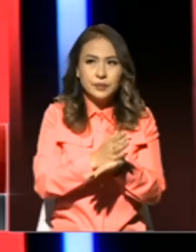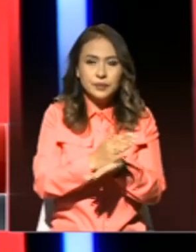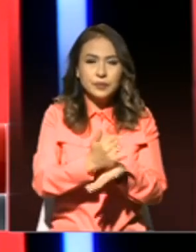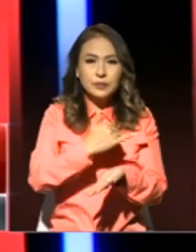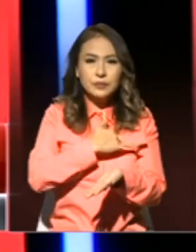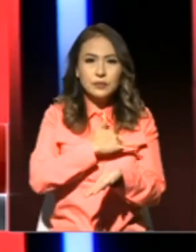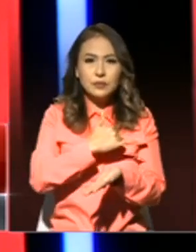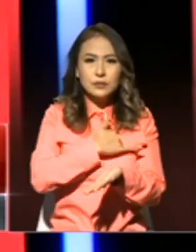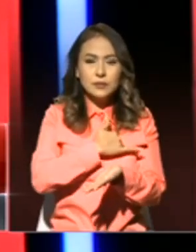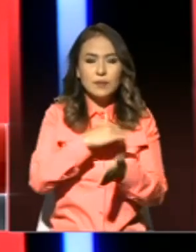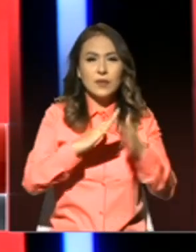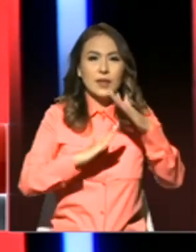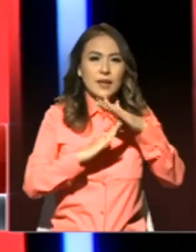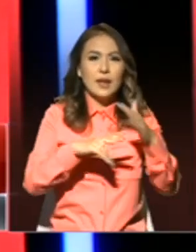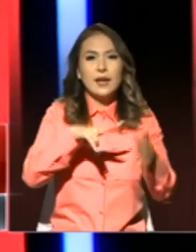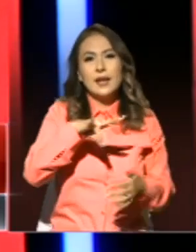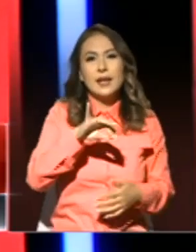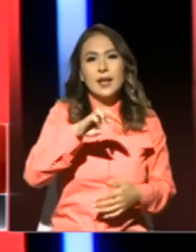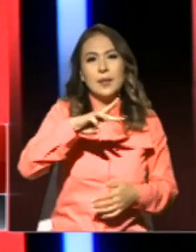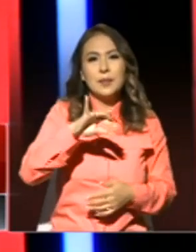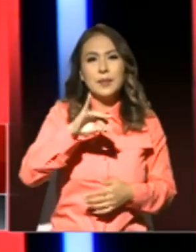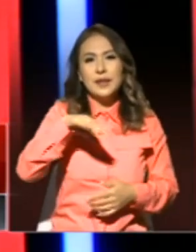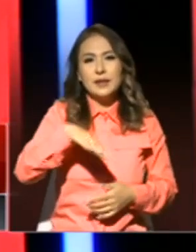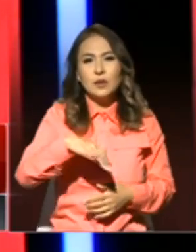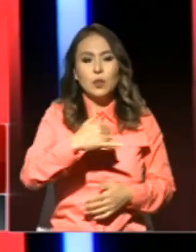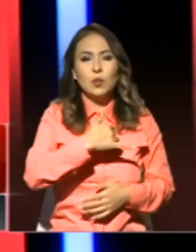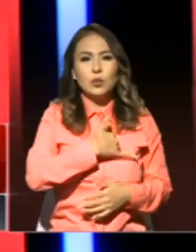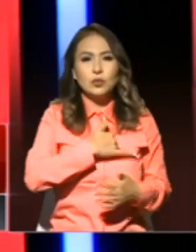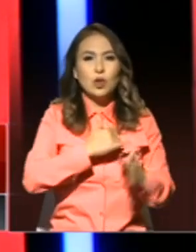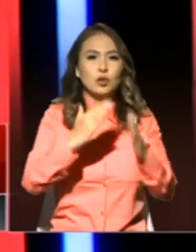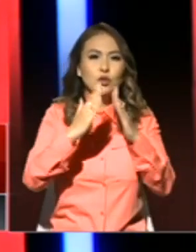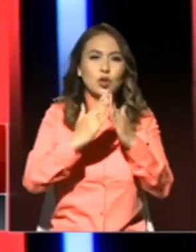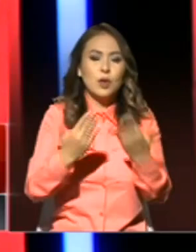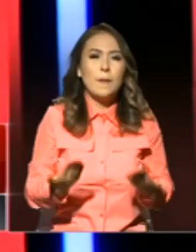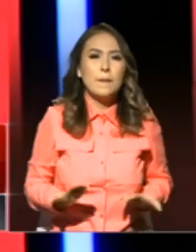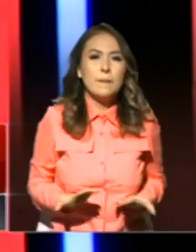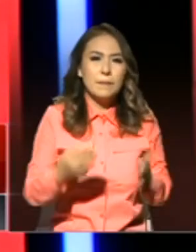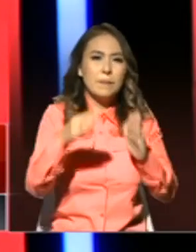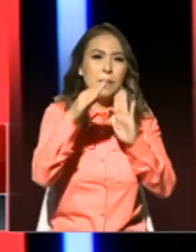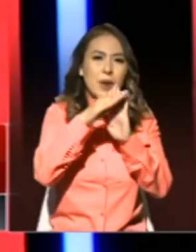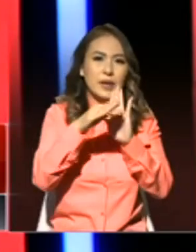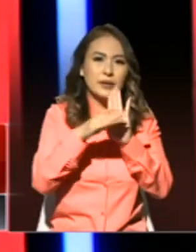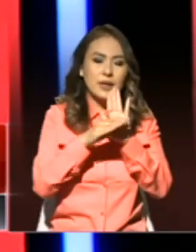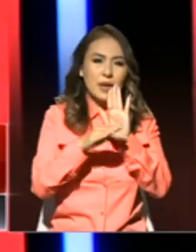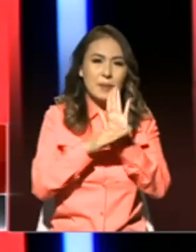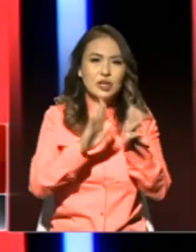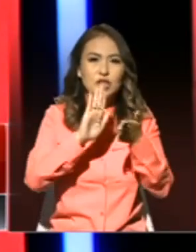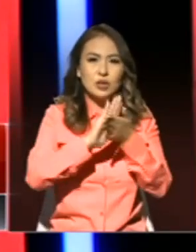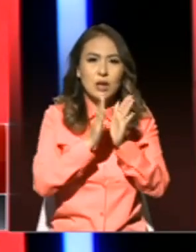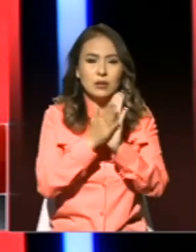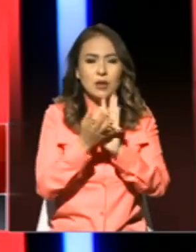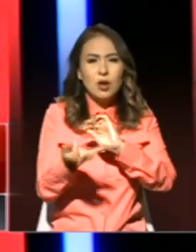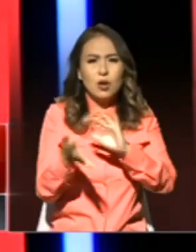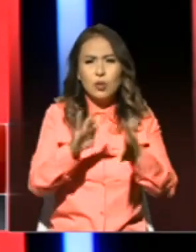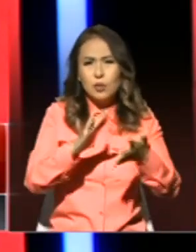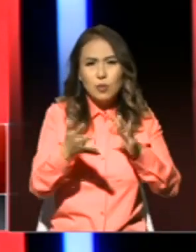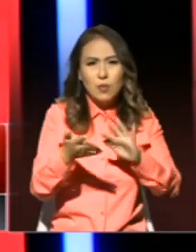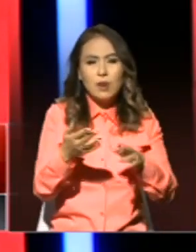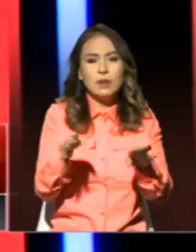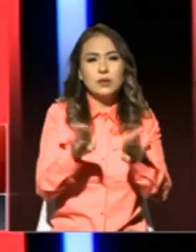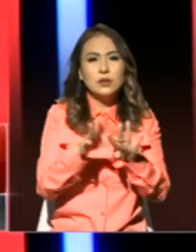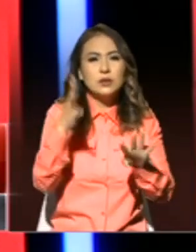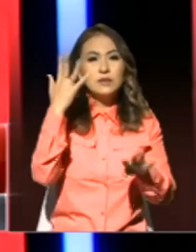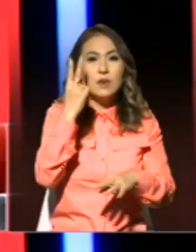Бізде лимит деген дүние пайда болды. Бізде тұрғын үй бағдарламасының шарттары құбылмалы. Оған